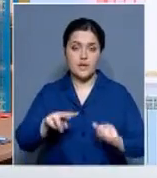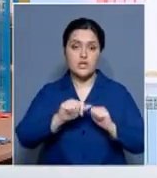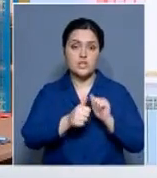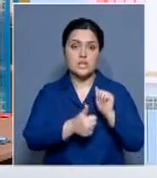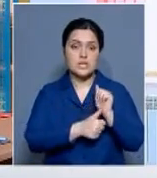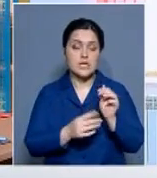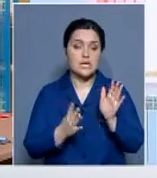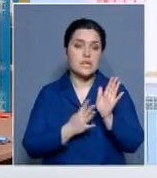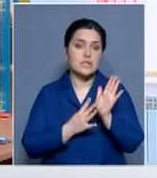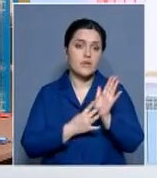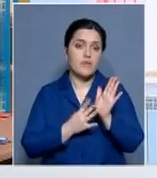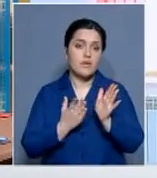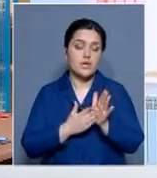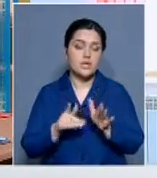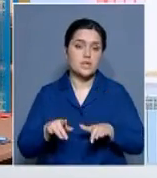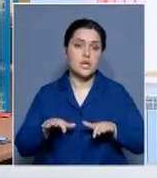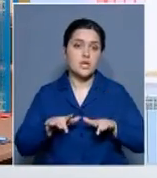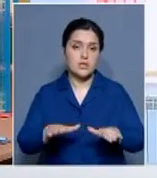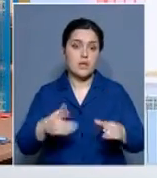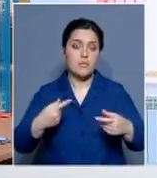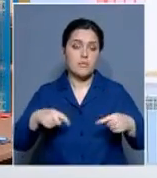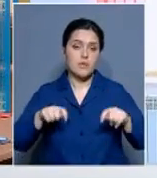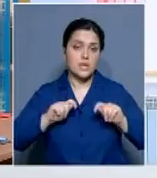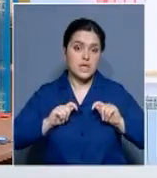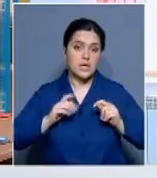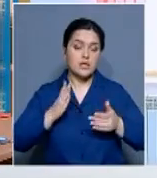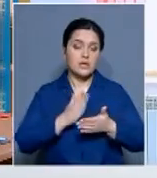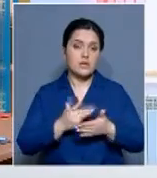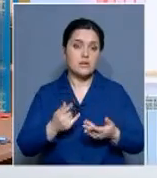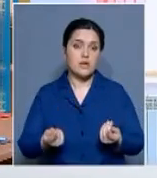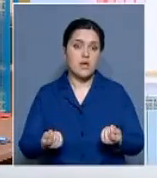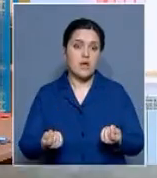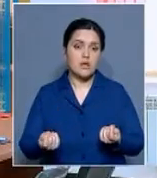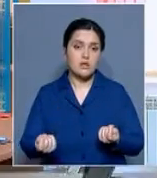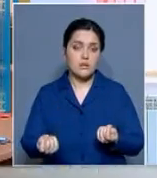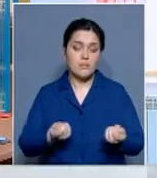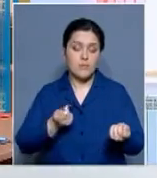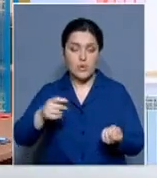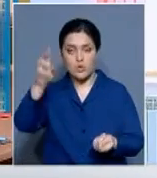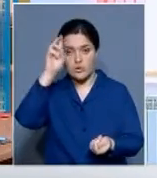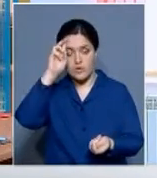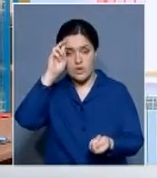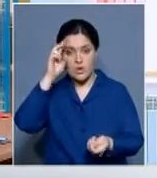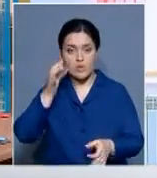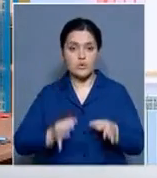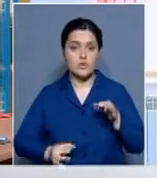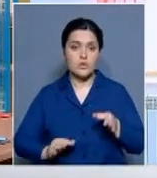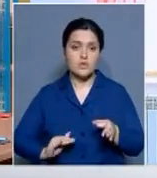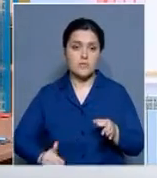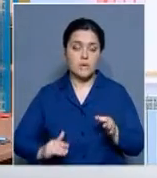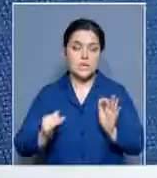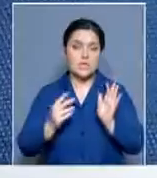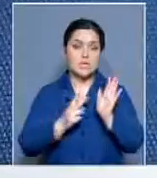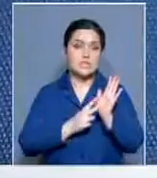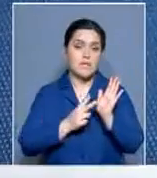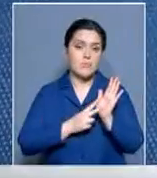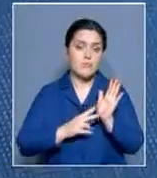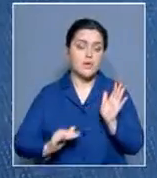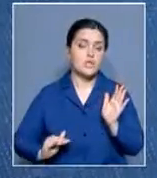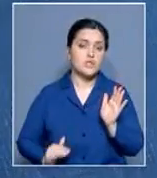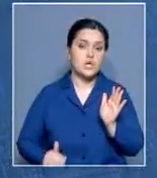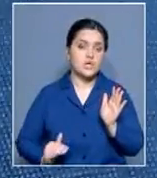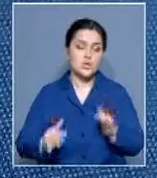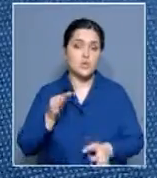2 из них находятся у нас на производстве, это в департаменте юстиции у государственных судебных исполнителей, и 7 находятся у частных